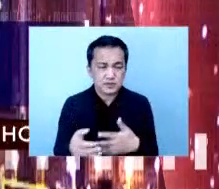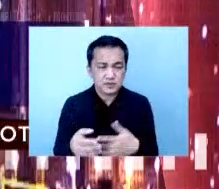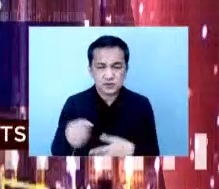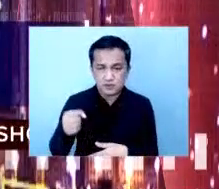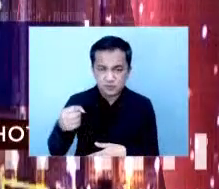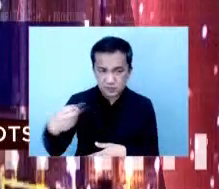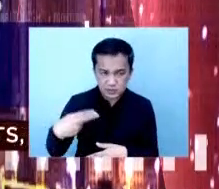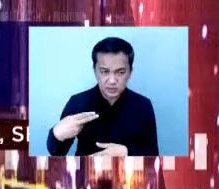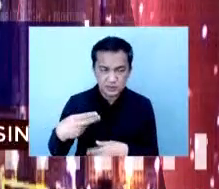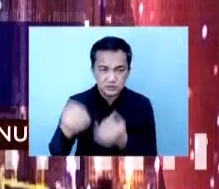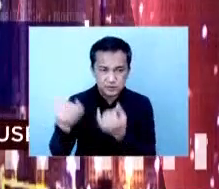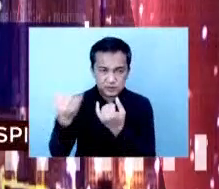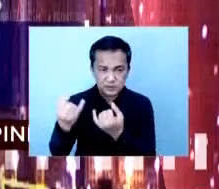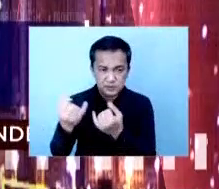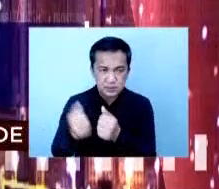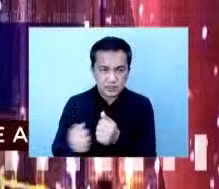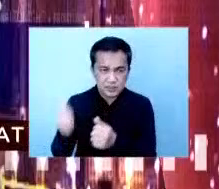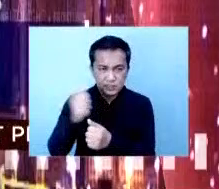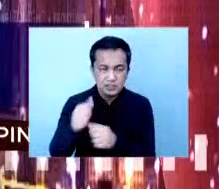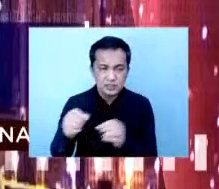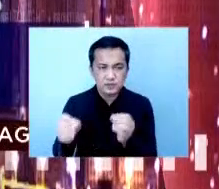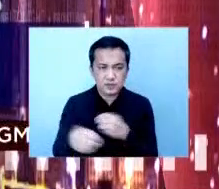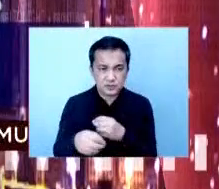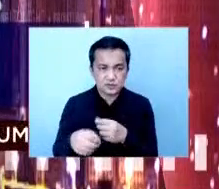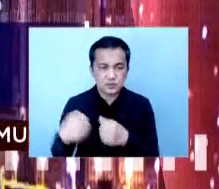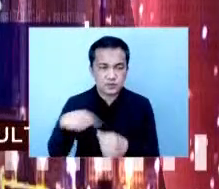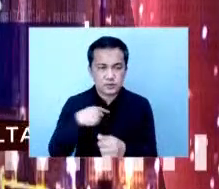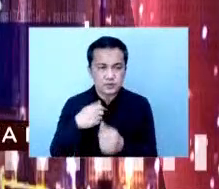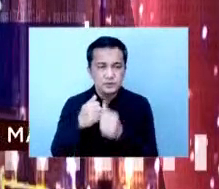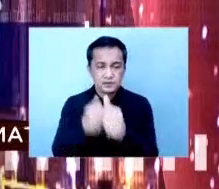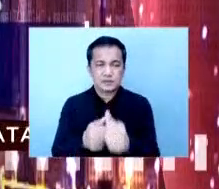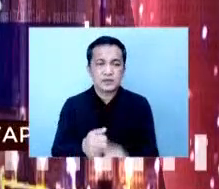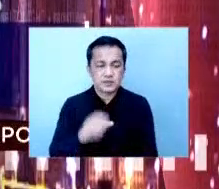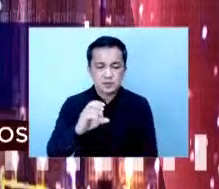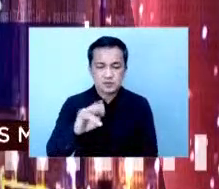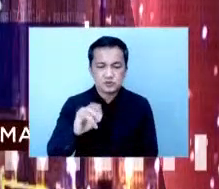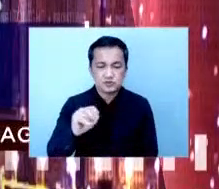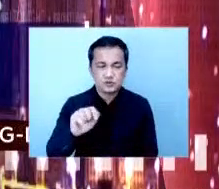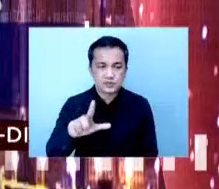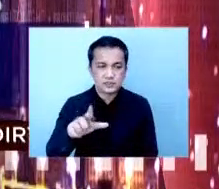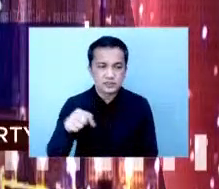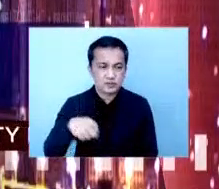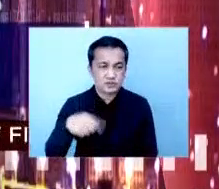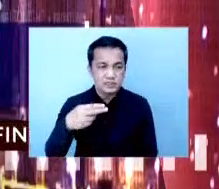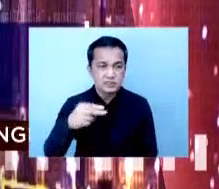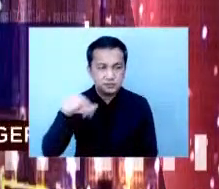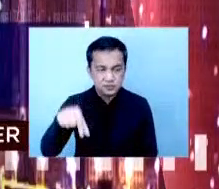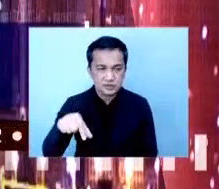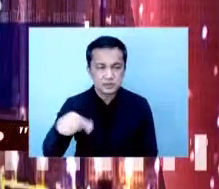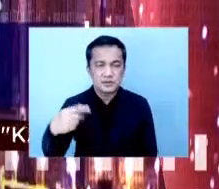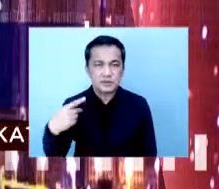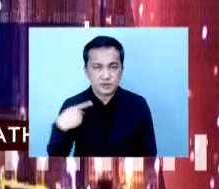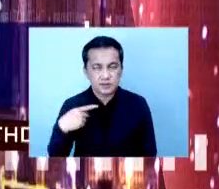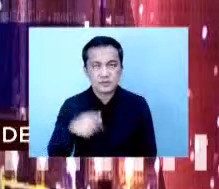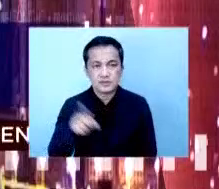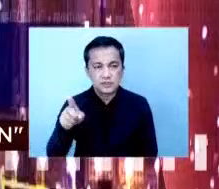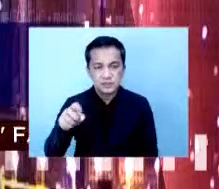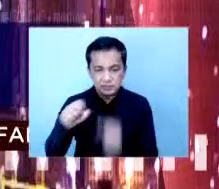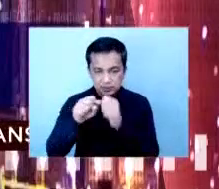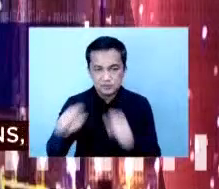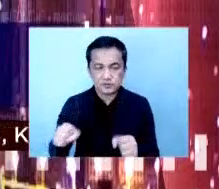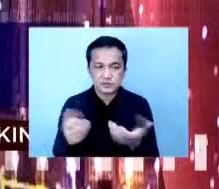instruction from the higher office, we will follow. Mayroon kaming custodial facility dito sa headquarters. Meron din kami sa station kung saan